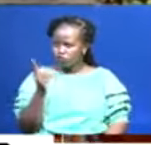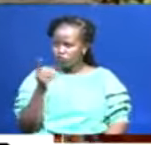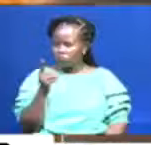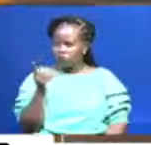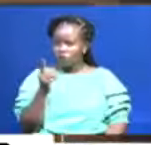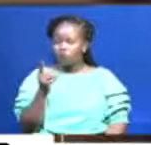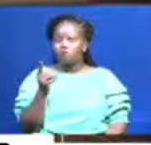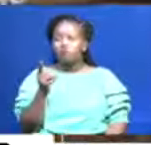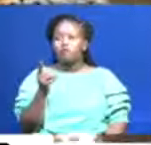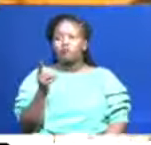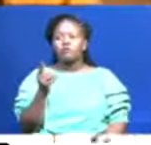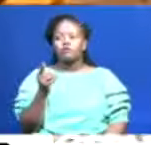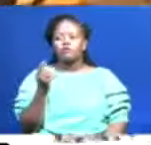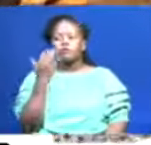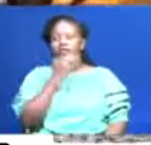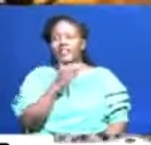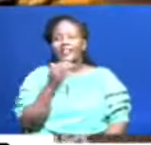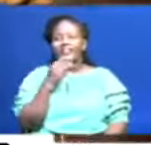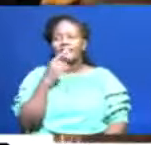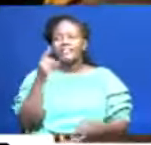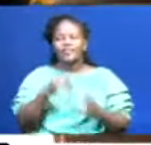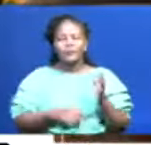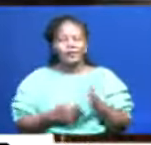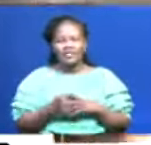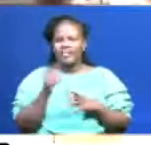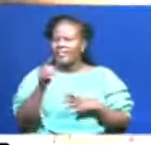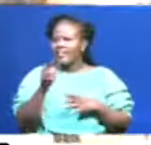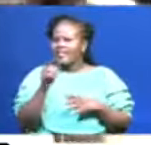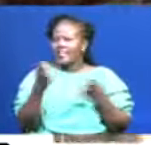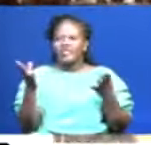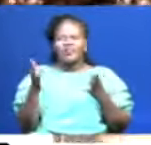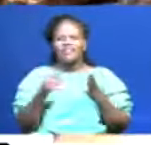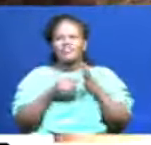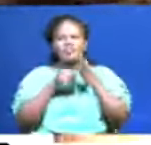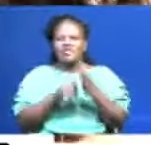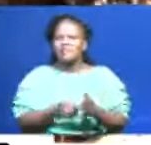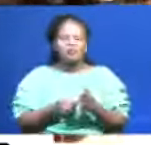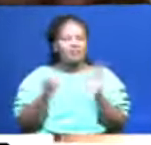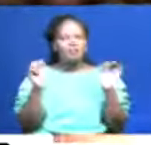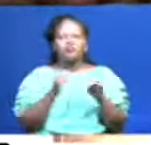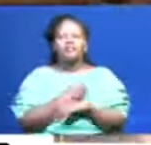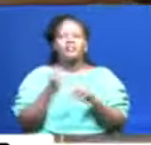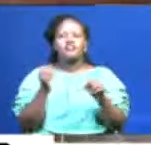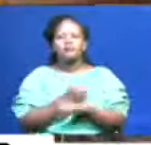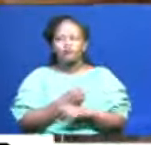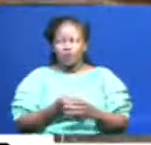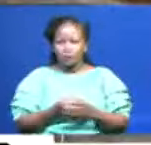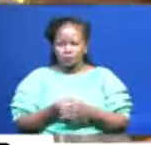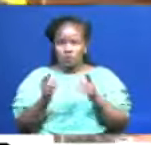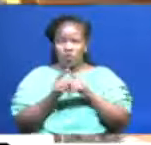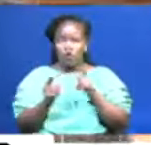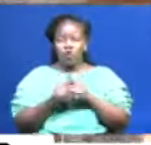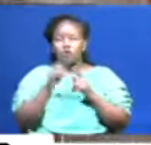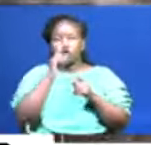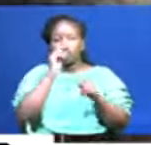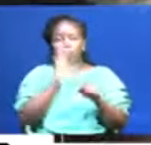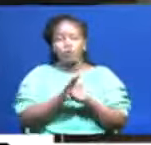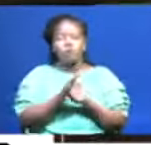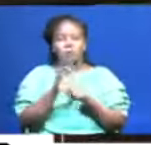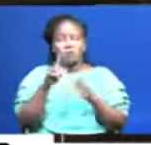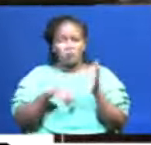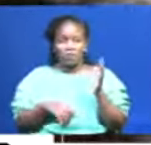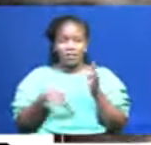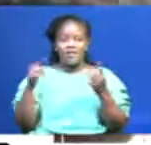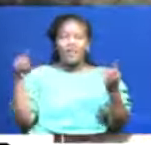Irene Masit, naibu rais alisema shinikizo hilo haliwezi kutimizwa. Aliwahimiza viongozi Azimio